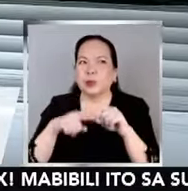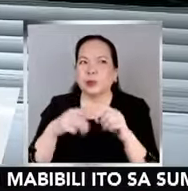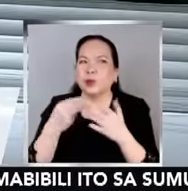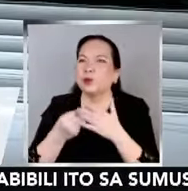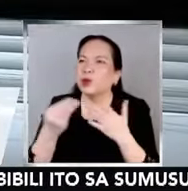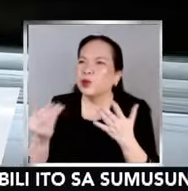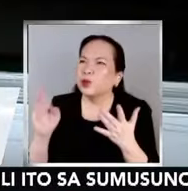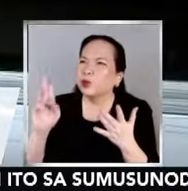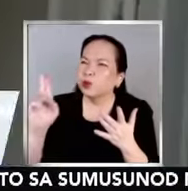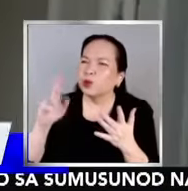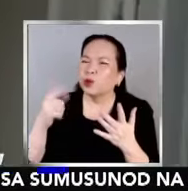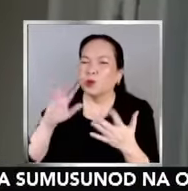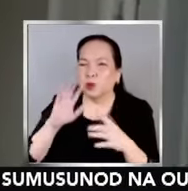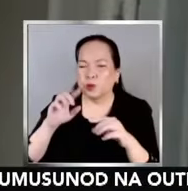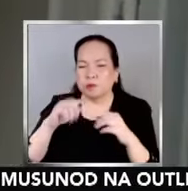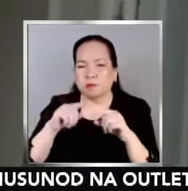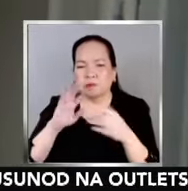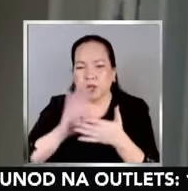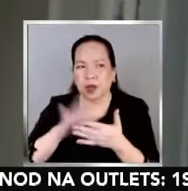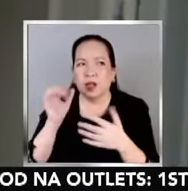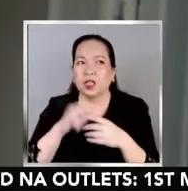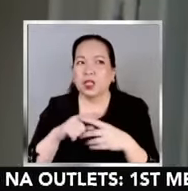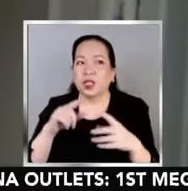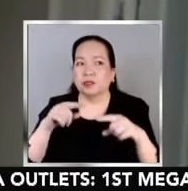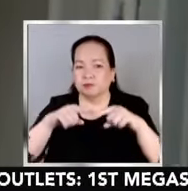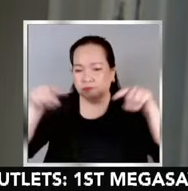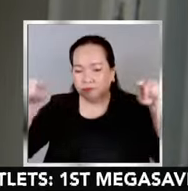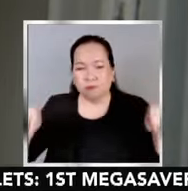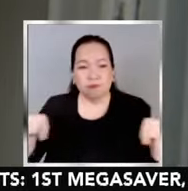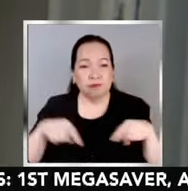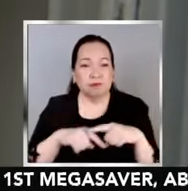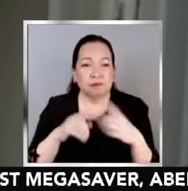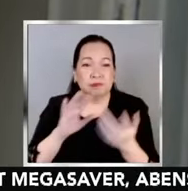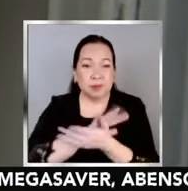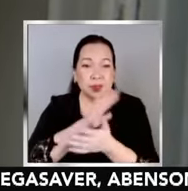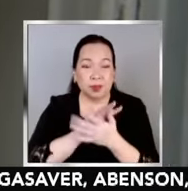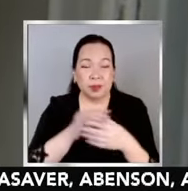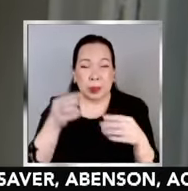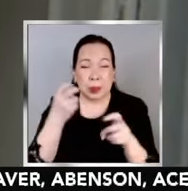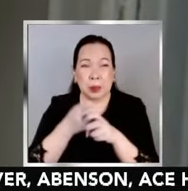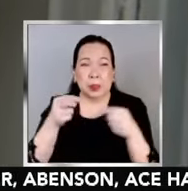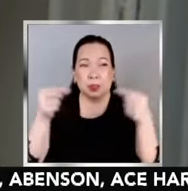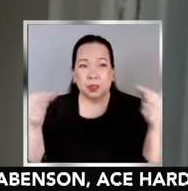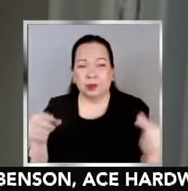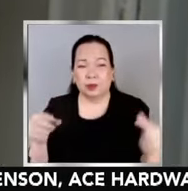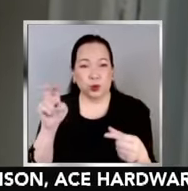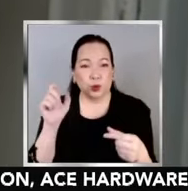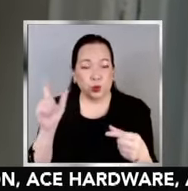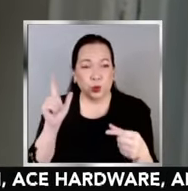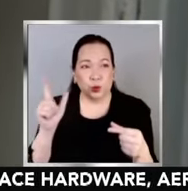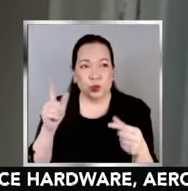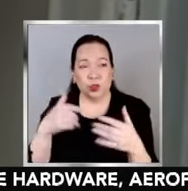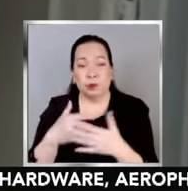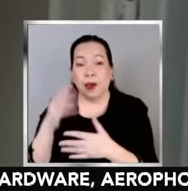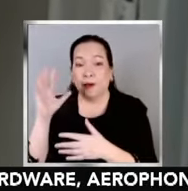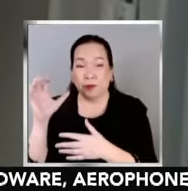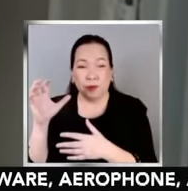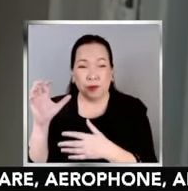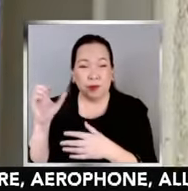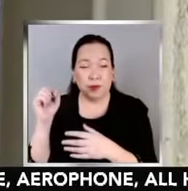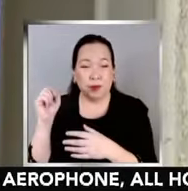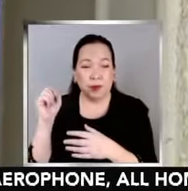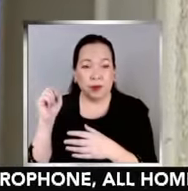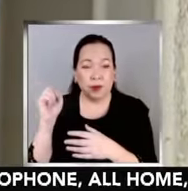sa board lamang iimprinta, 250 pesos ang temporary plate sa mga motor. 500 pesos naman para sa mga motor